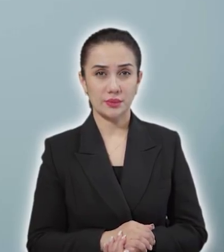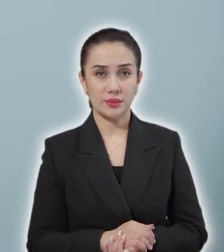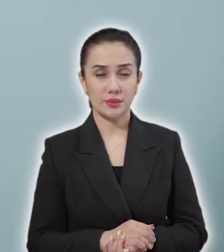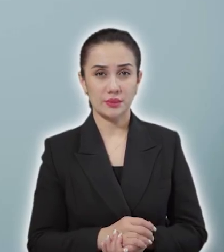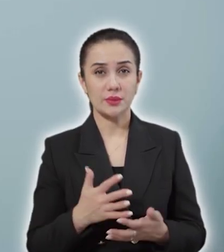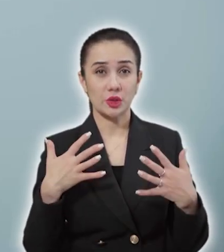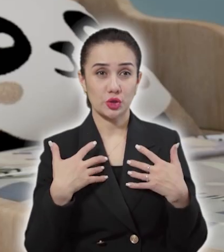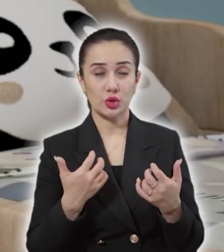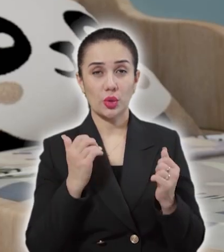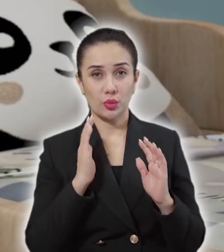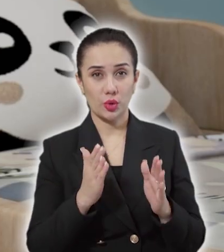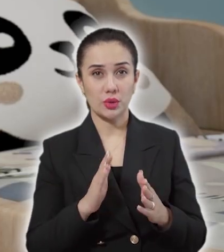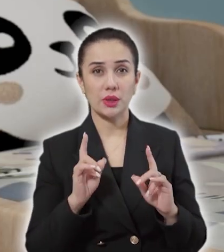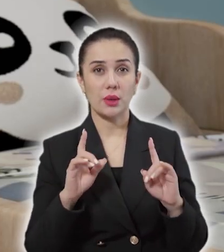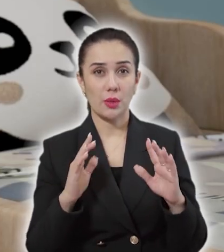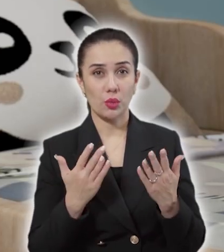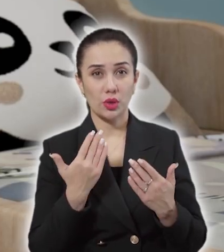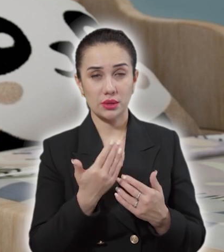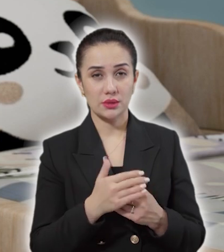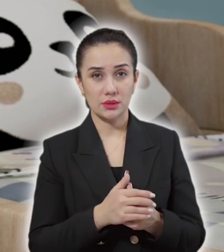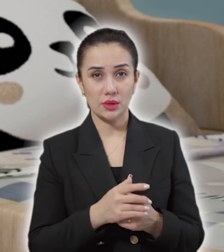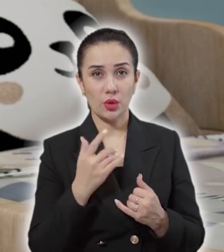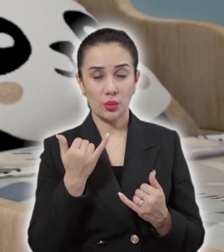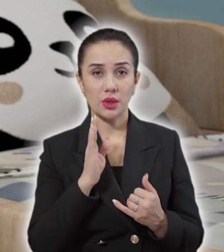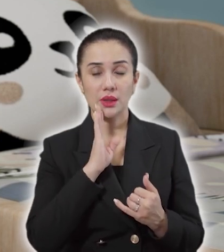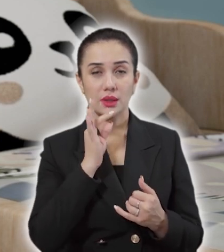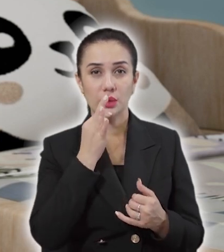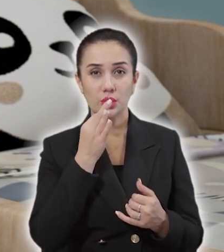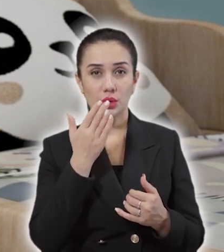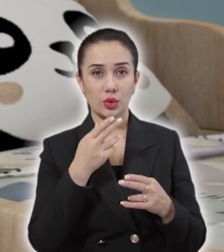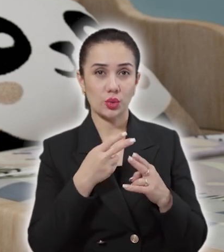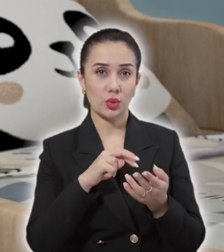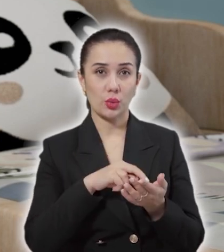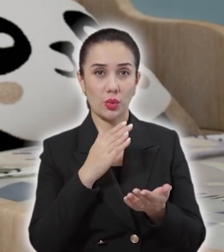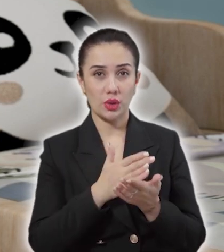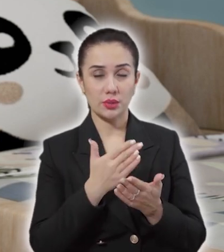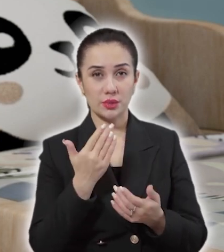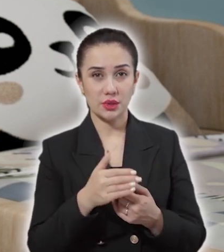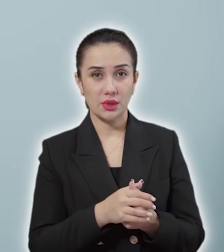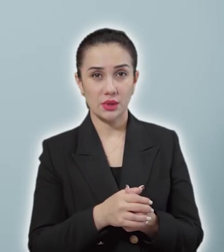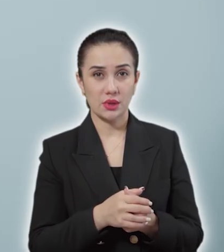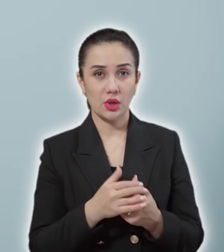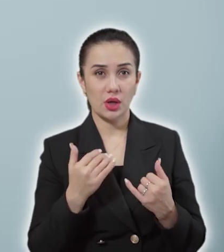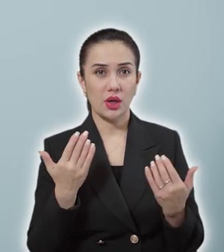Ashu. Sog' bo'l. Ha, nima bo'ldi? Bugun erta kunda turib qolibsan?